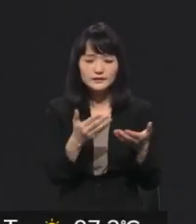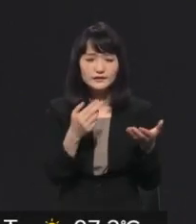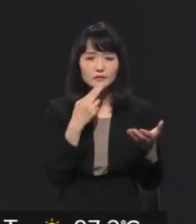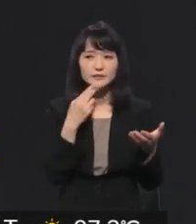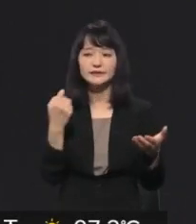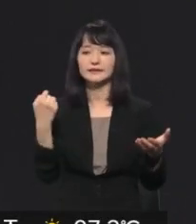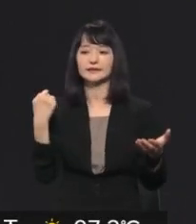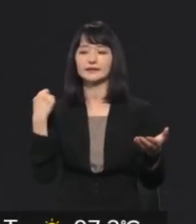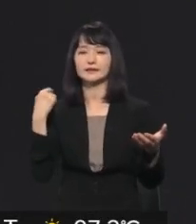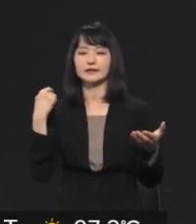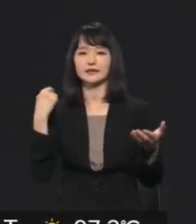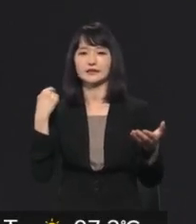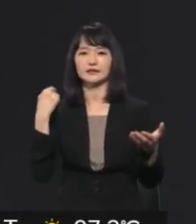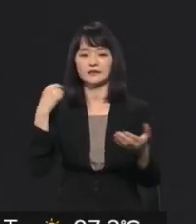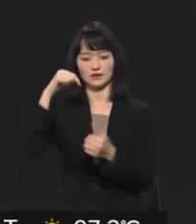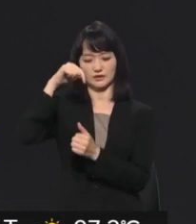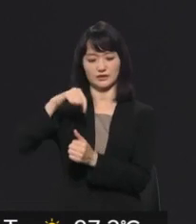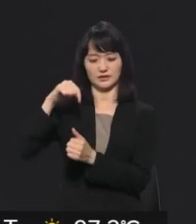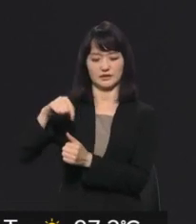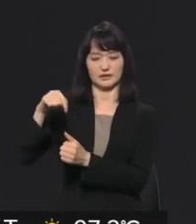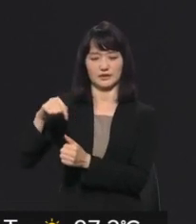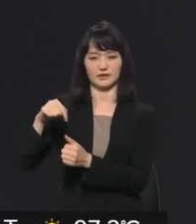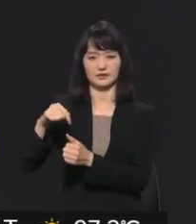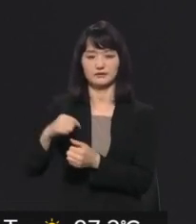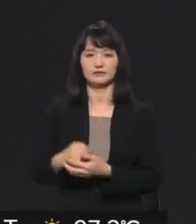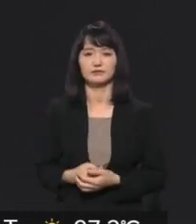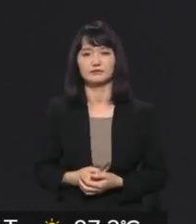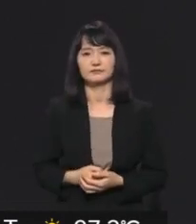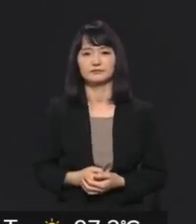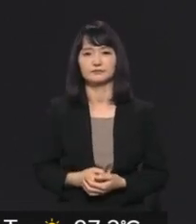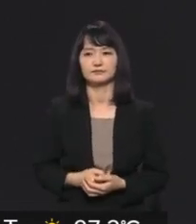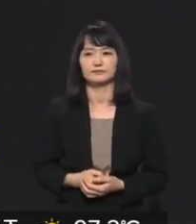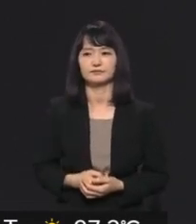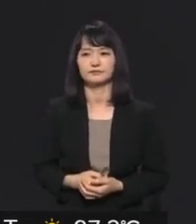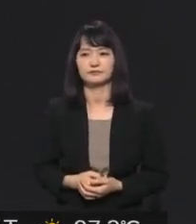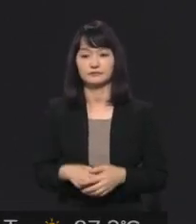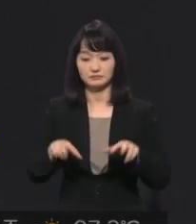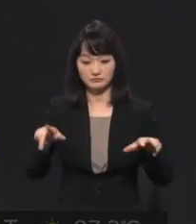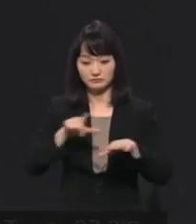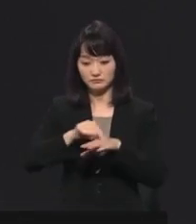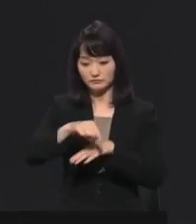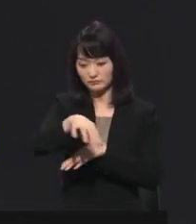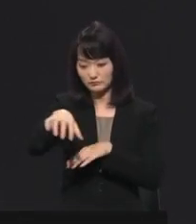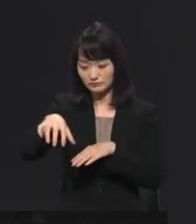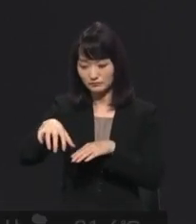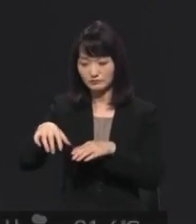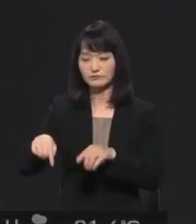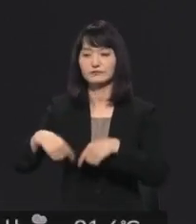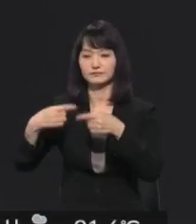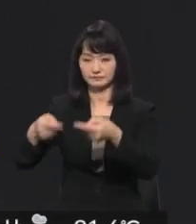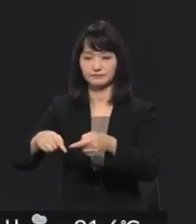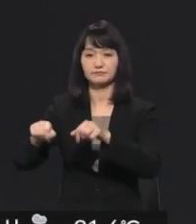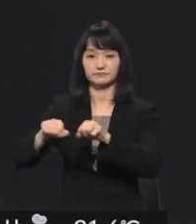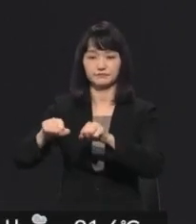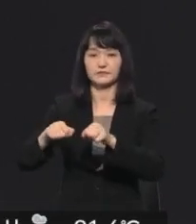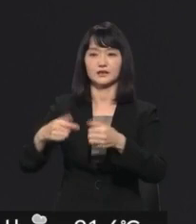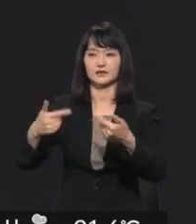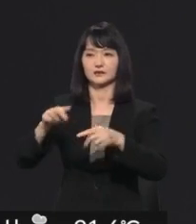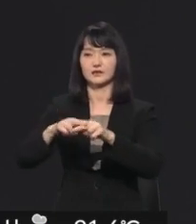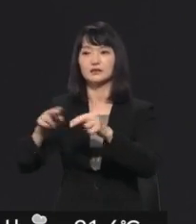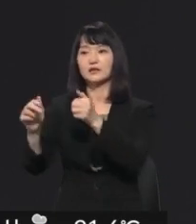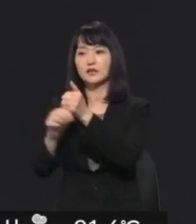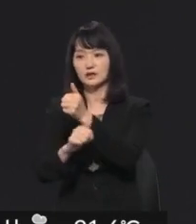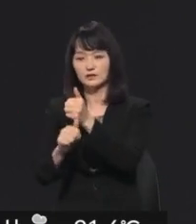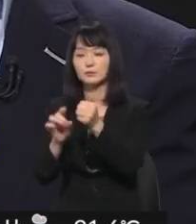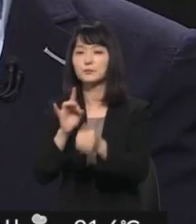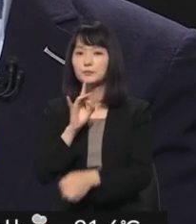알아서 다 한 것으로 많이 알려져 있잖아요 그러니까 이제는 뭐 지역 활동만 하고 상임위 역 활동 하겠습니다 이 공부 하나만 한